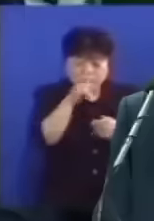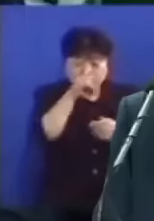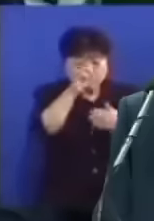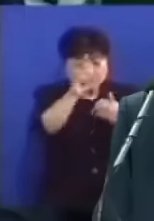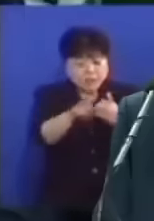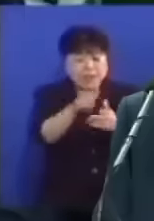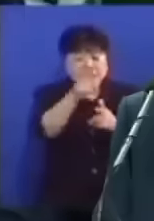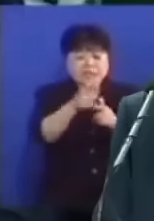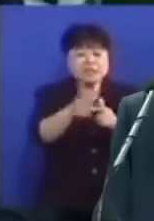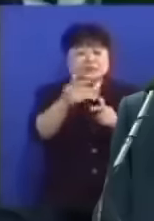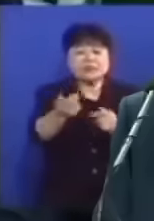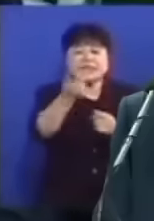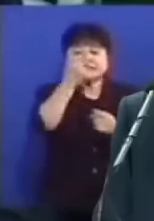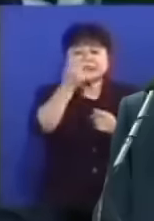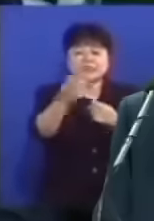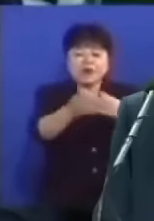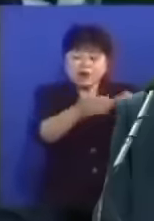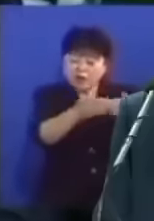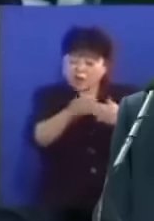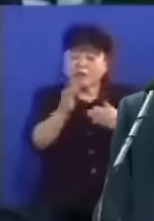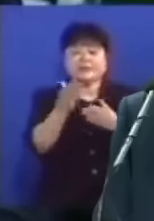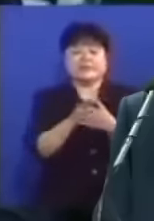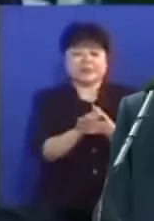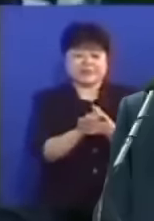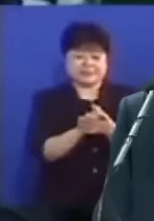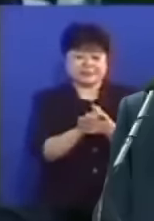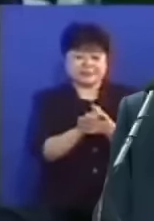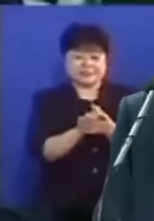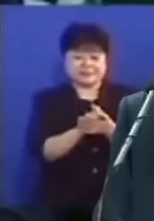때 예수님의 생명을 체험하게 되는 것입니다.